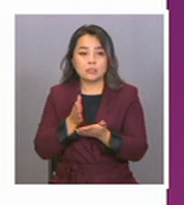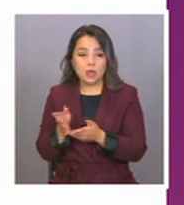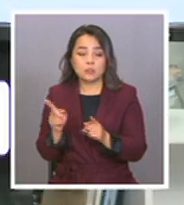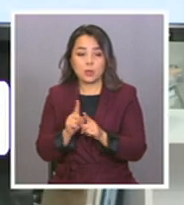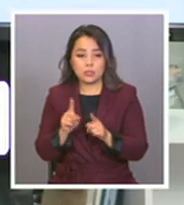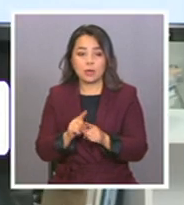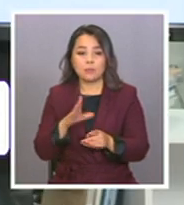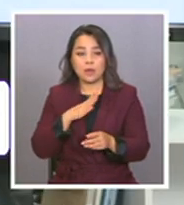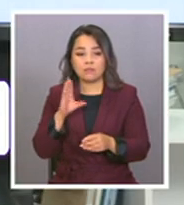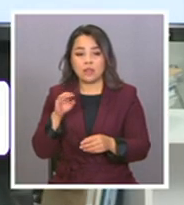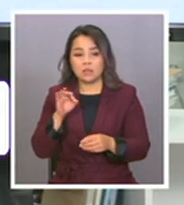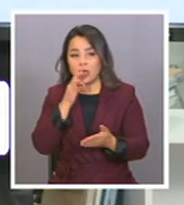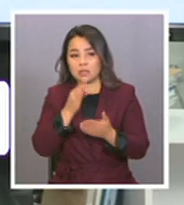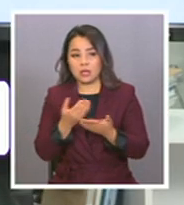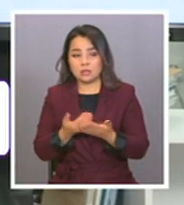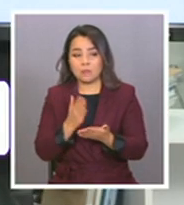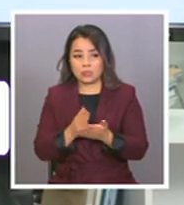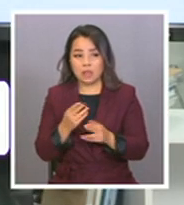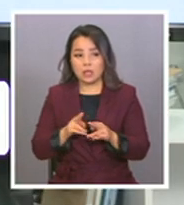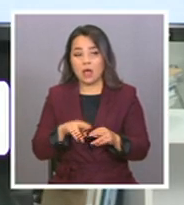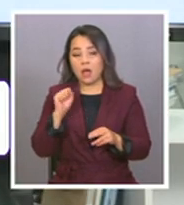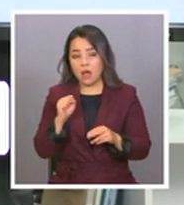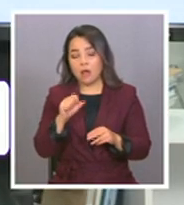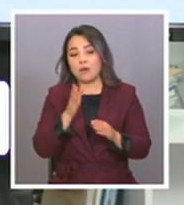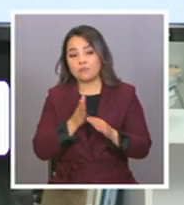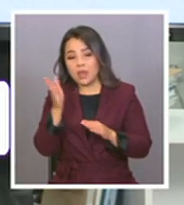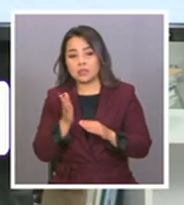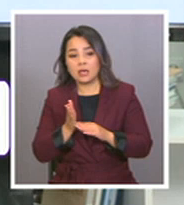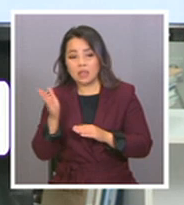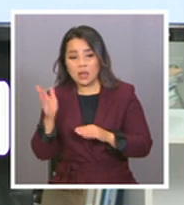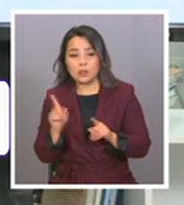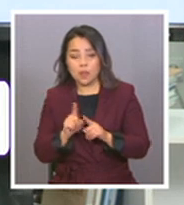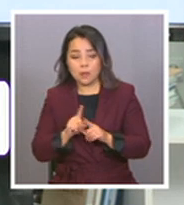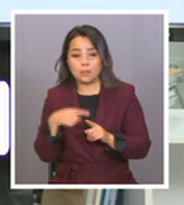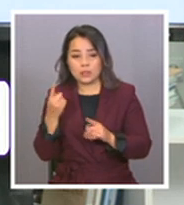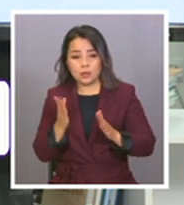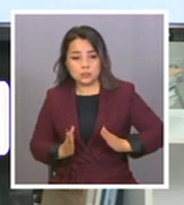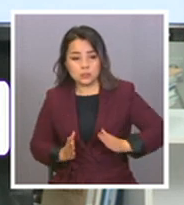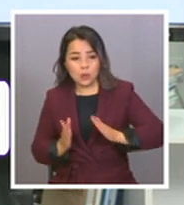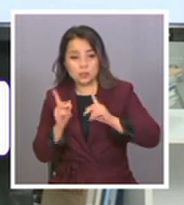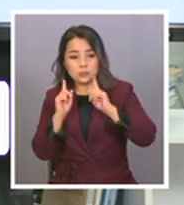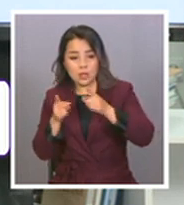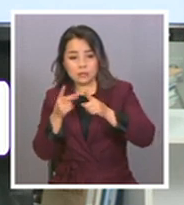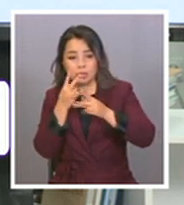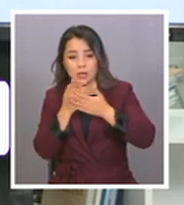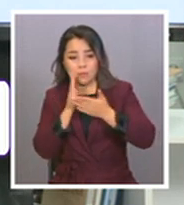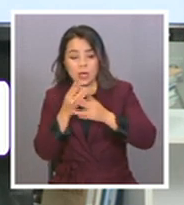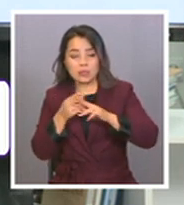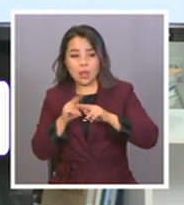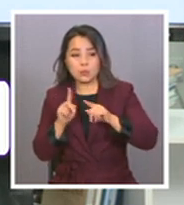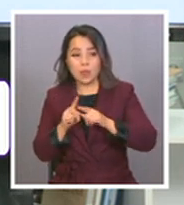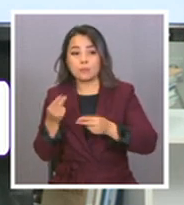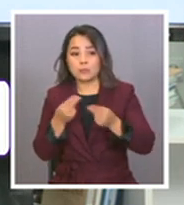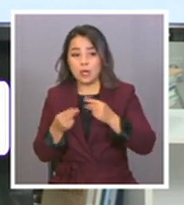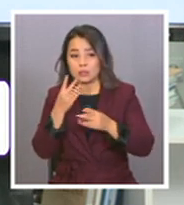айтады. Яғни қарасаңыздар, А векторы мен Б векторының бағыты бір жаққа ғана қараған. Және олардың белгіленуі,